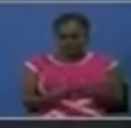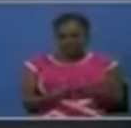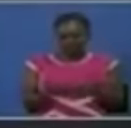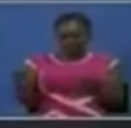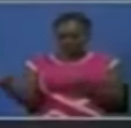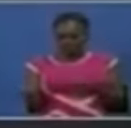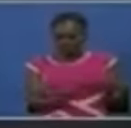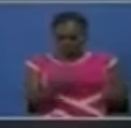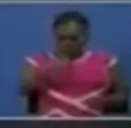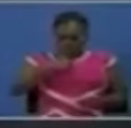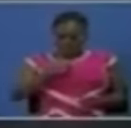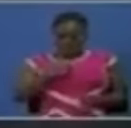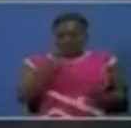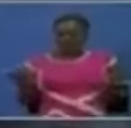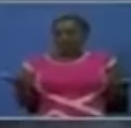to the